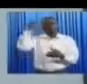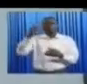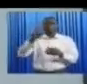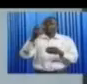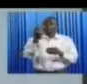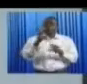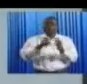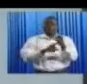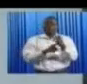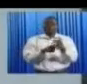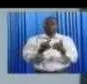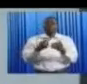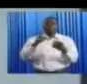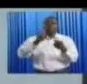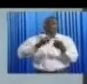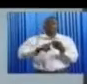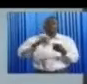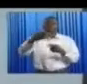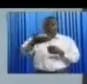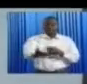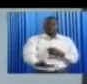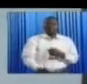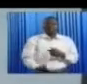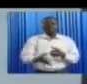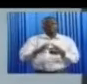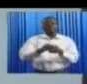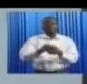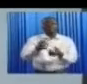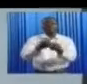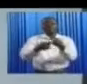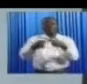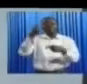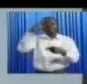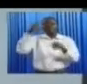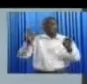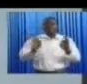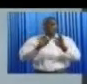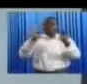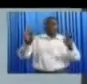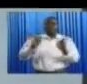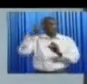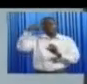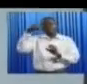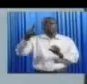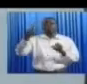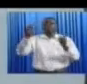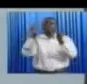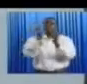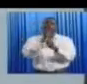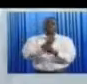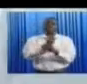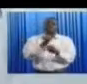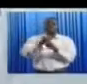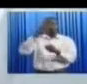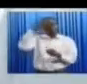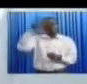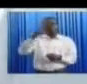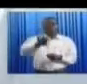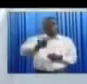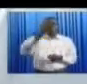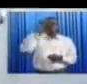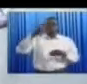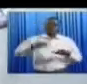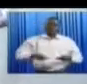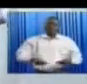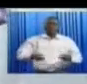doublement, à l'invitation de venir pour la fête et surtout pour cette séance de travail pour que nous trouvions des solutions. Nous avons mis